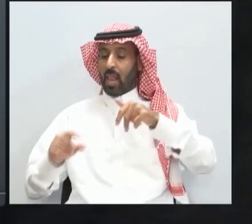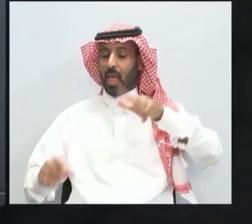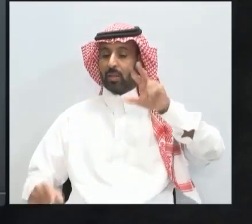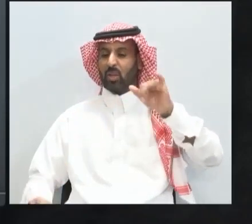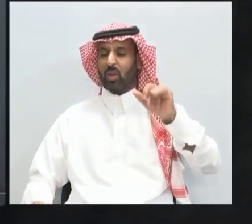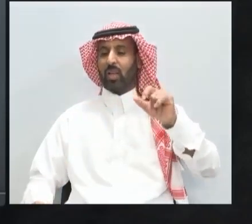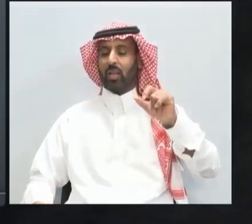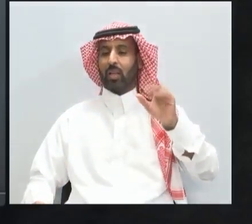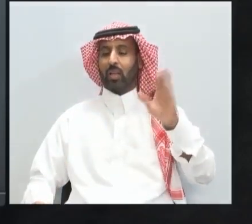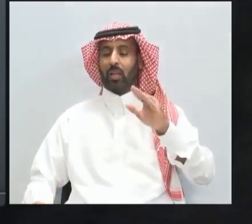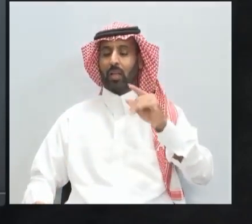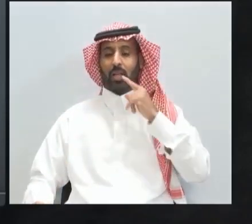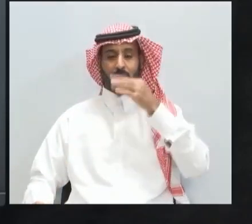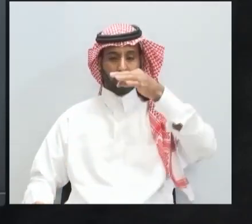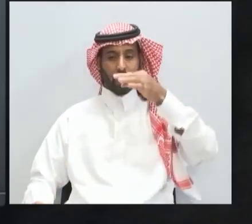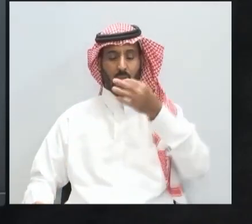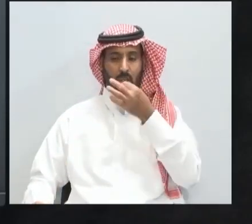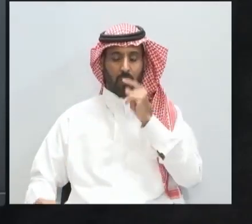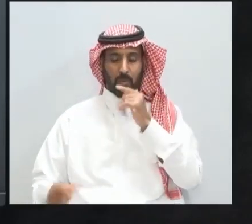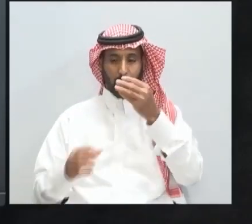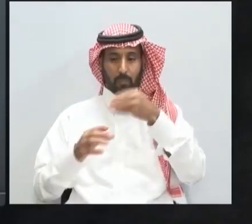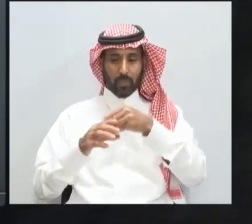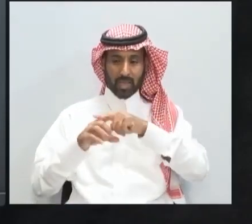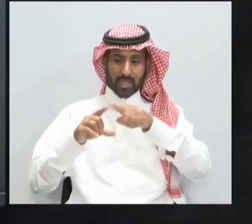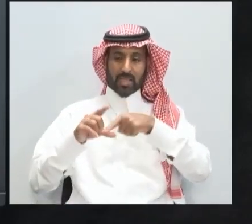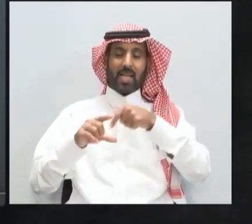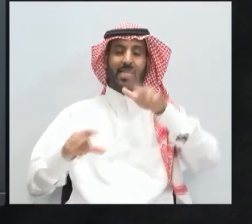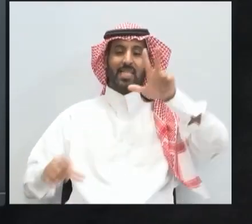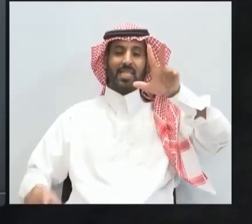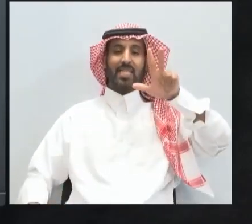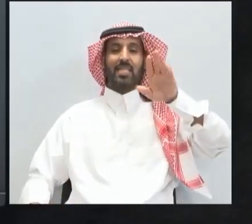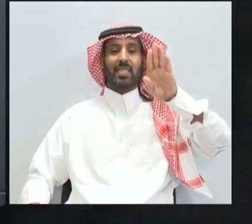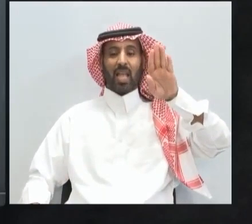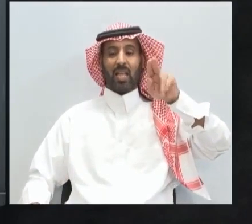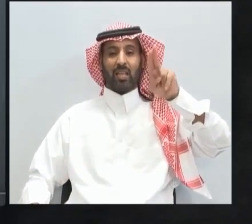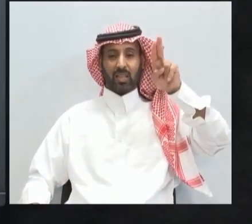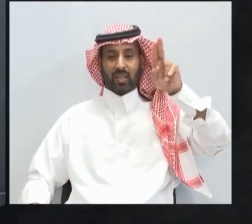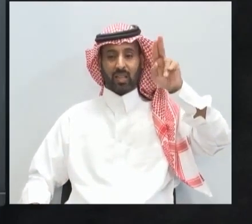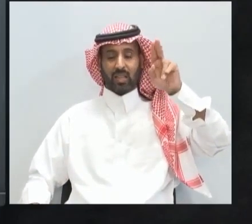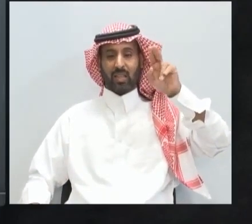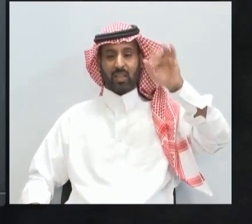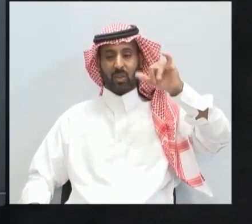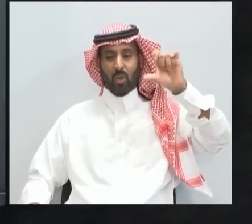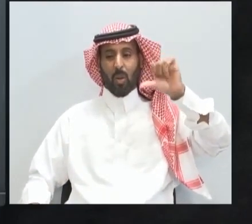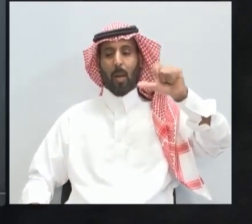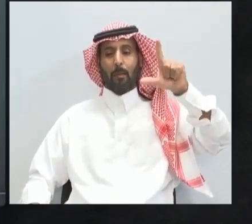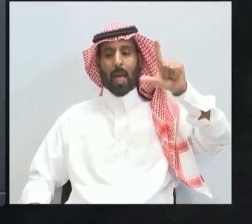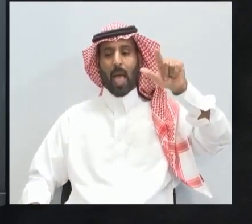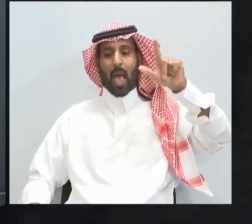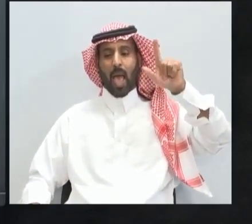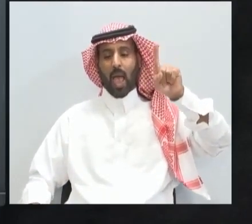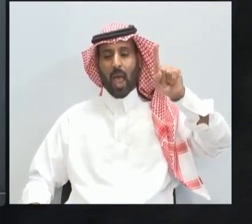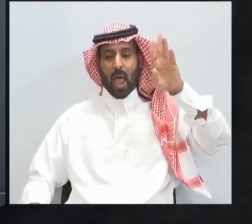مرحله التحلل السكري ذكرنا انها تحدث في السيتوبلازم شاهدنا نواتج التحلل السكري نتج